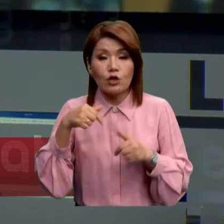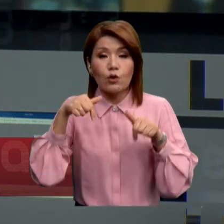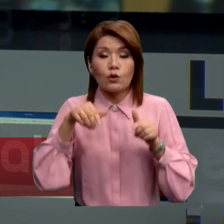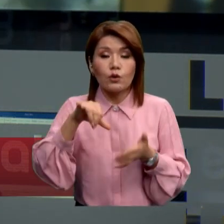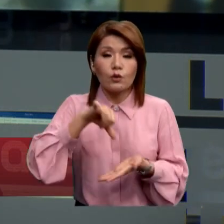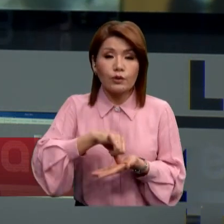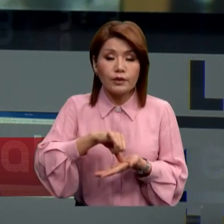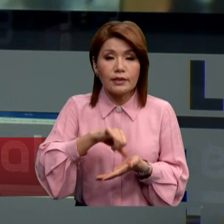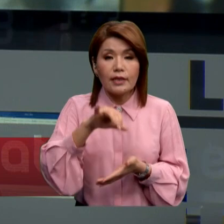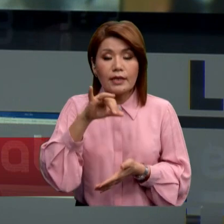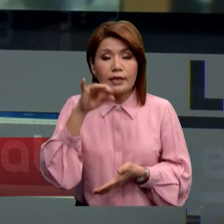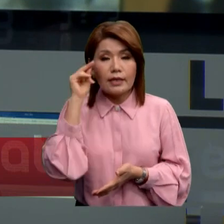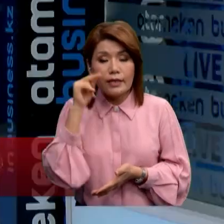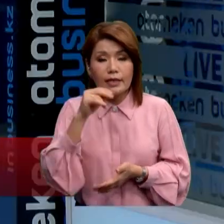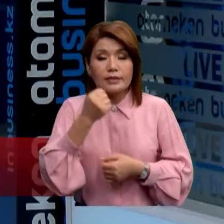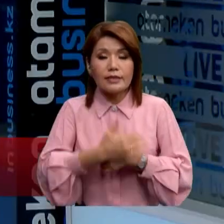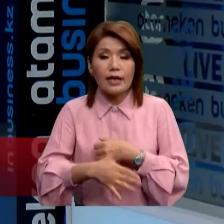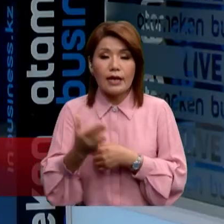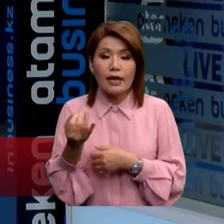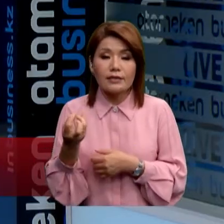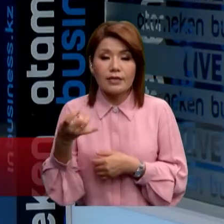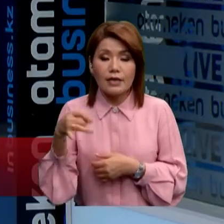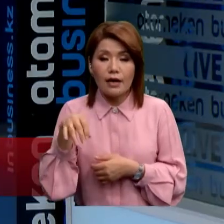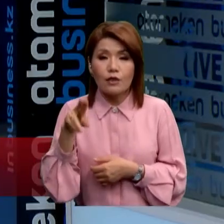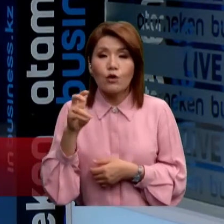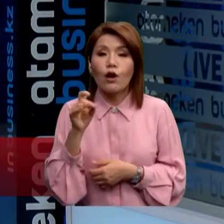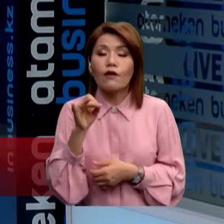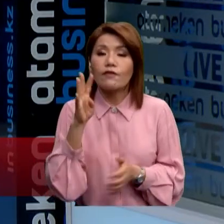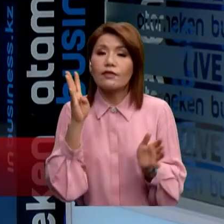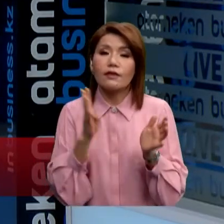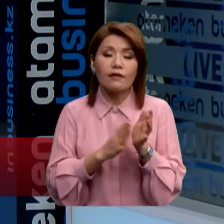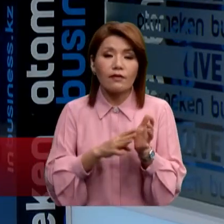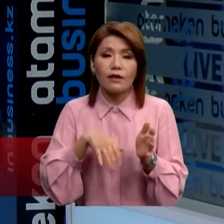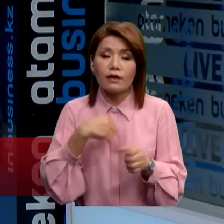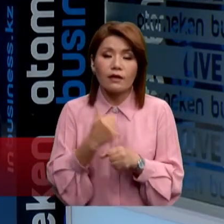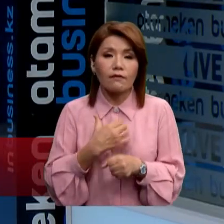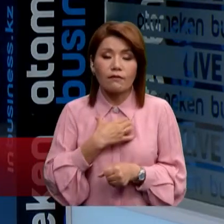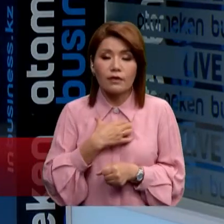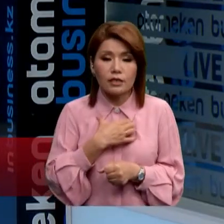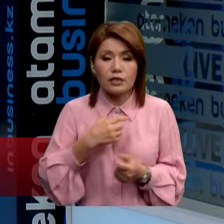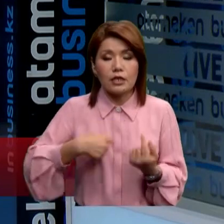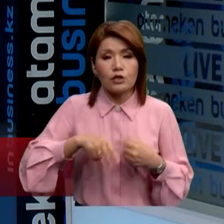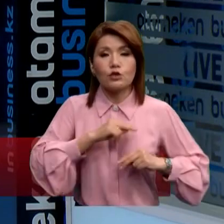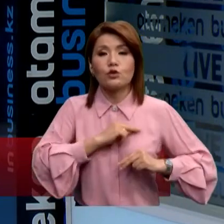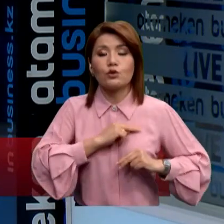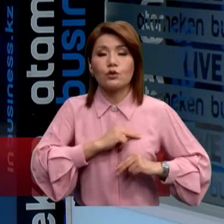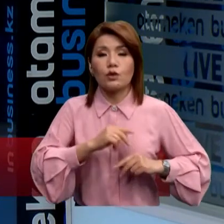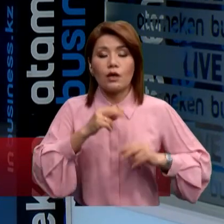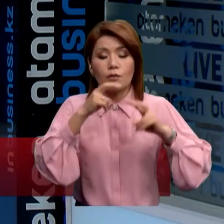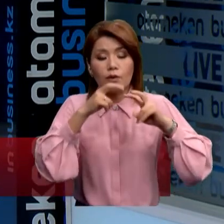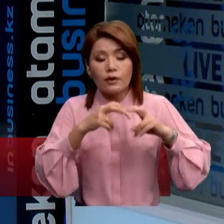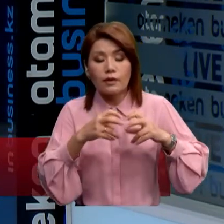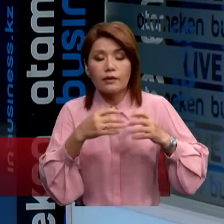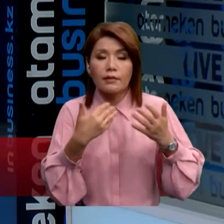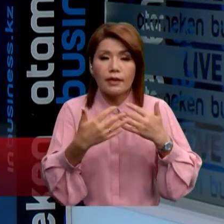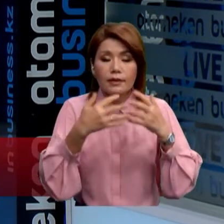в саммите Китая и Центральная Азия. Токаев назвал 9 основных приоритетов сотрудничества нашей страны, которые следует рассмотреть